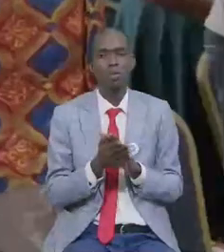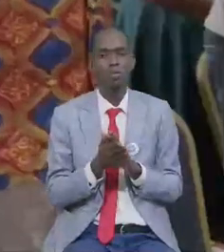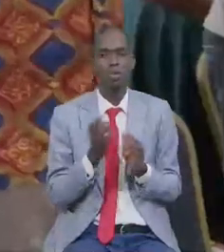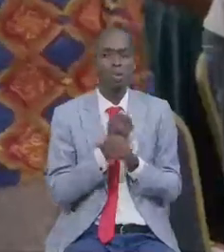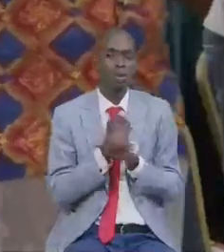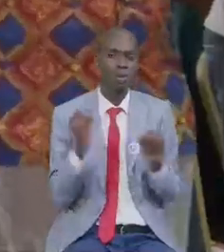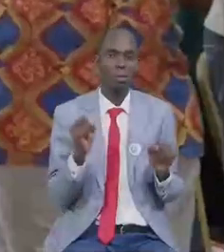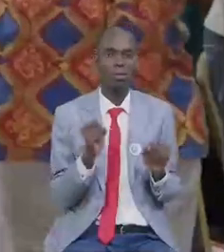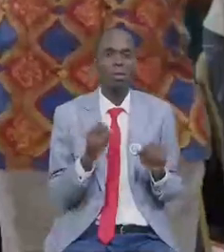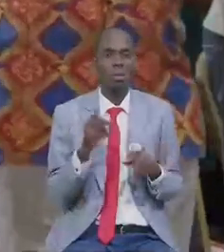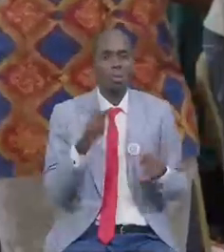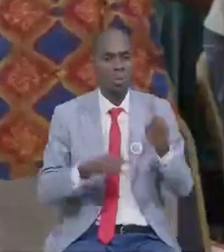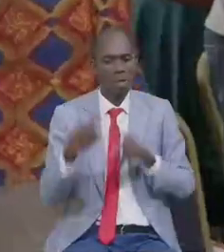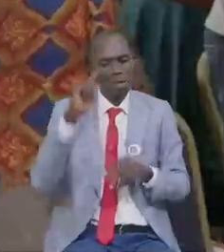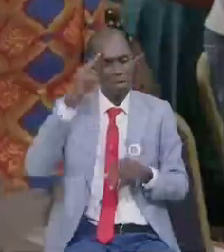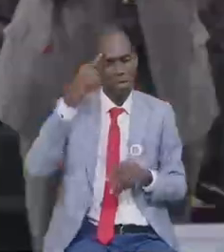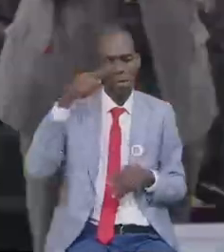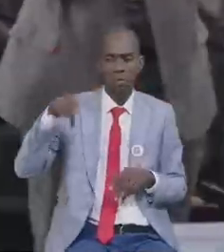Ils pensaient qu'ils ne pouvaient pas.